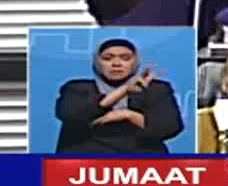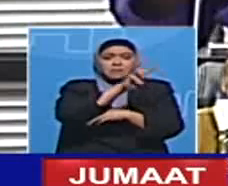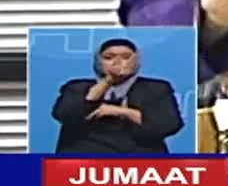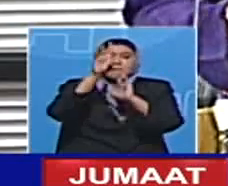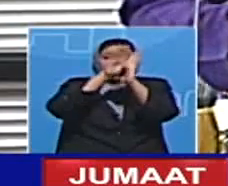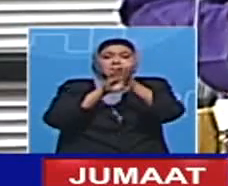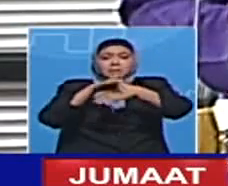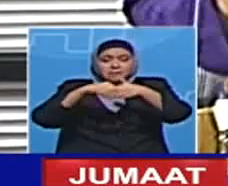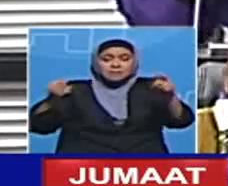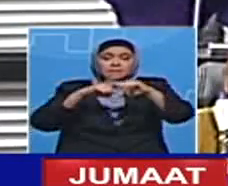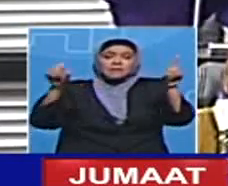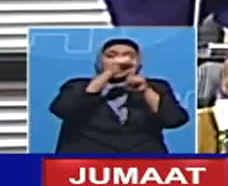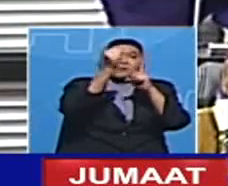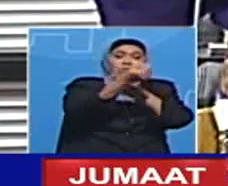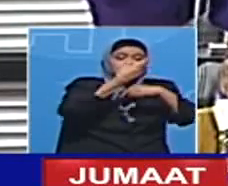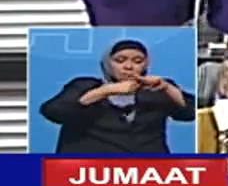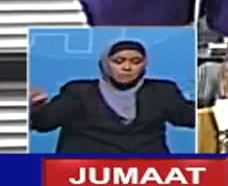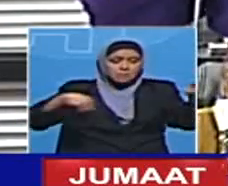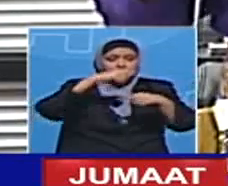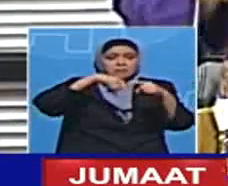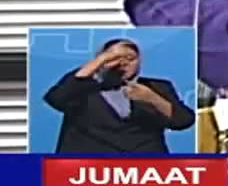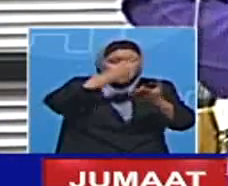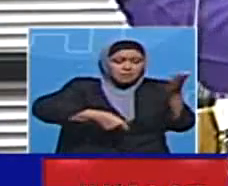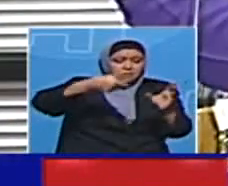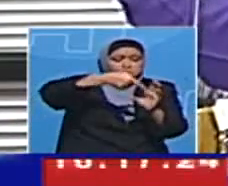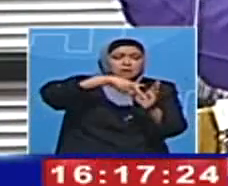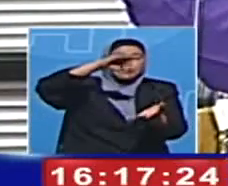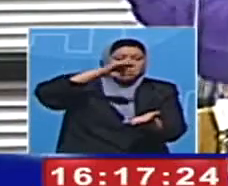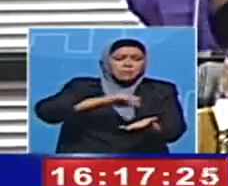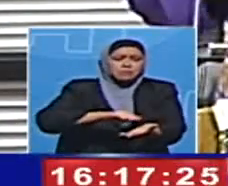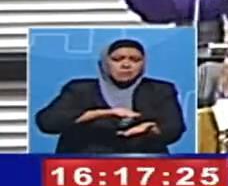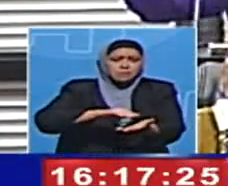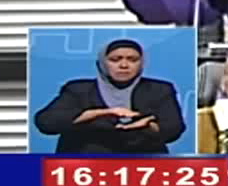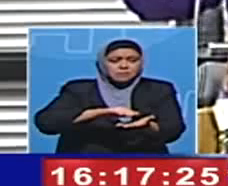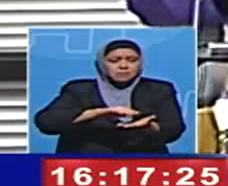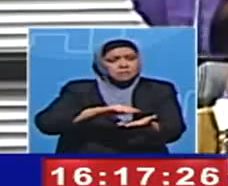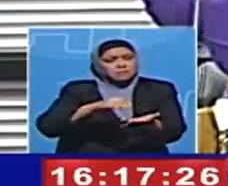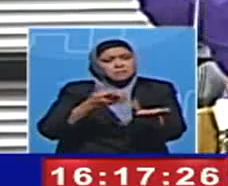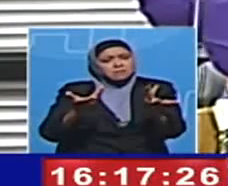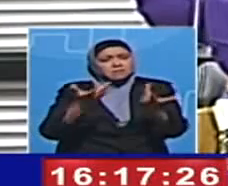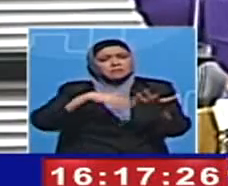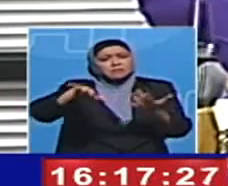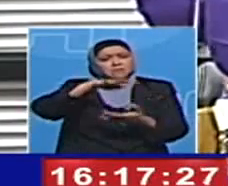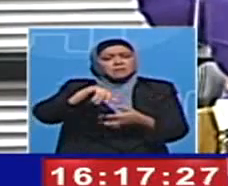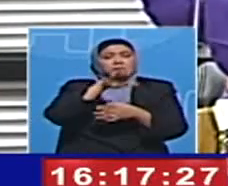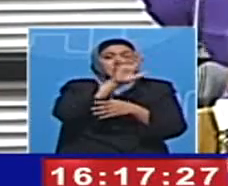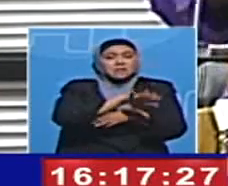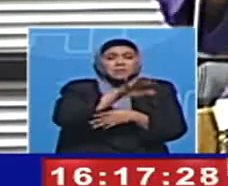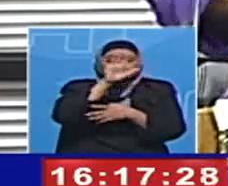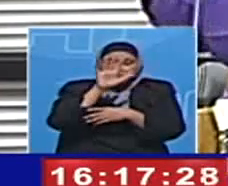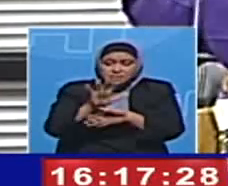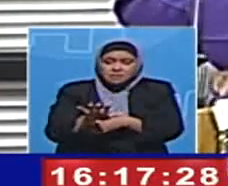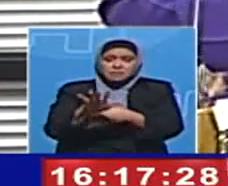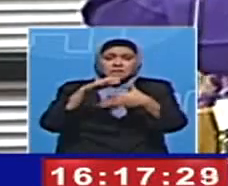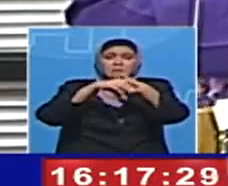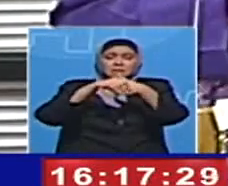senario berbeza apabila harga minyak telah turun kepada par sekat sekitar Amerika setung